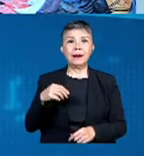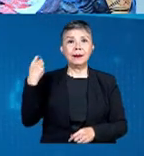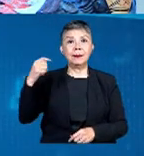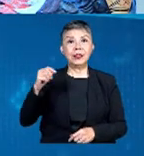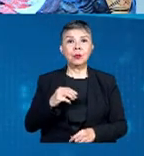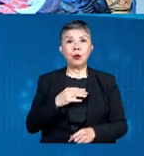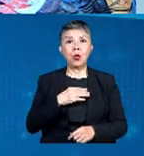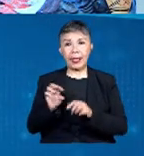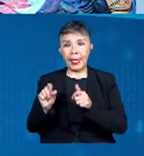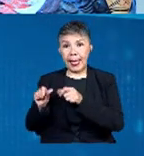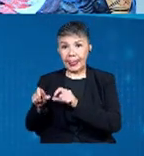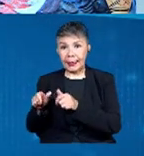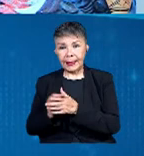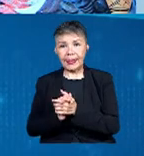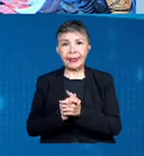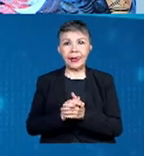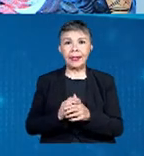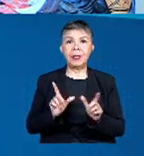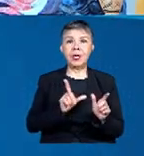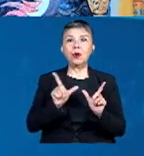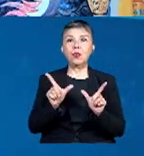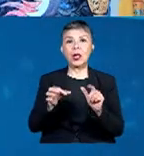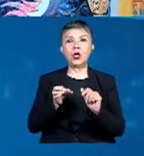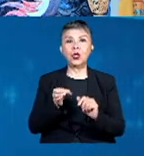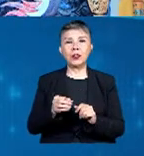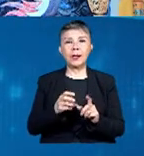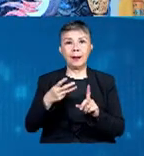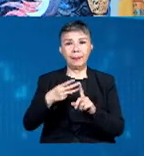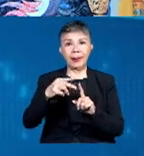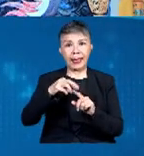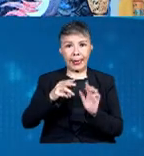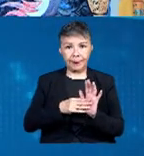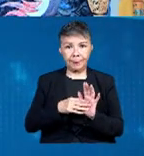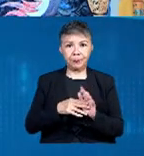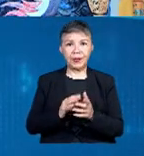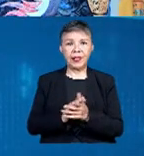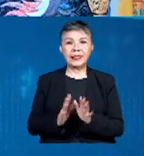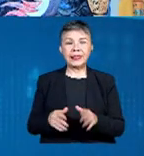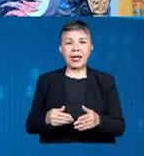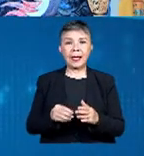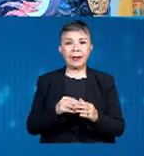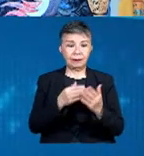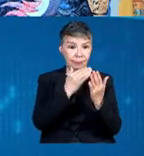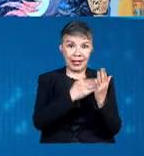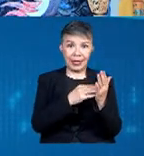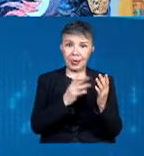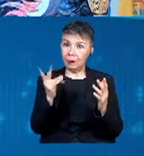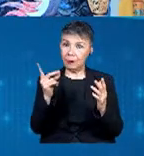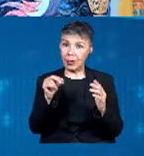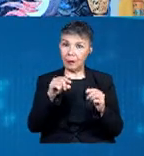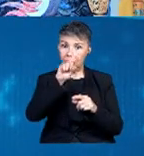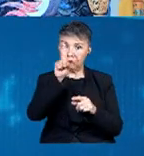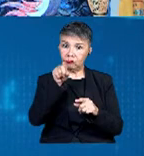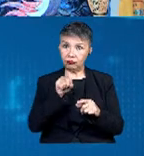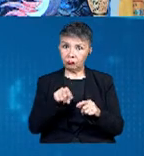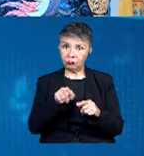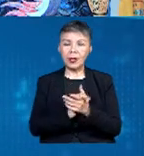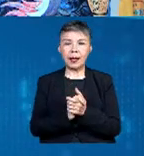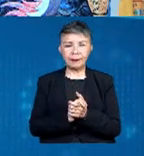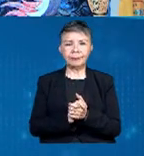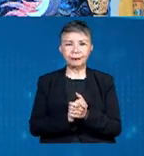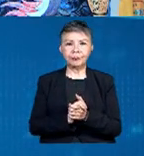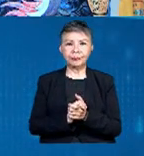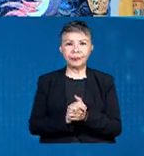kemudian juga Mbak Angki dan Pak Wali Kota, Pak Benhur. Saatnya saya akan membacakan pertanyaan dari rekan-rekan masyarakat